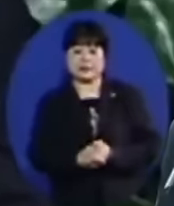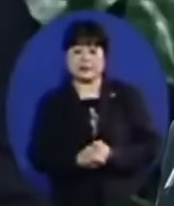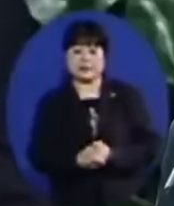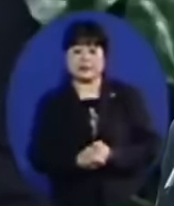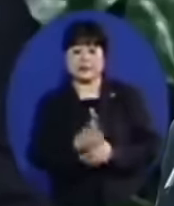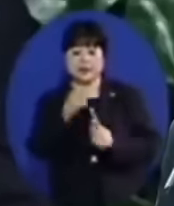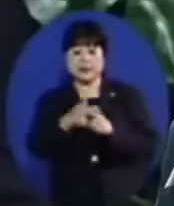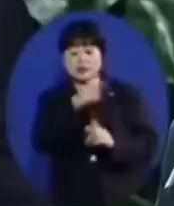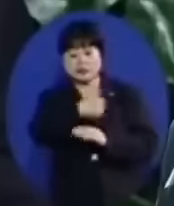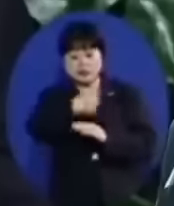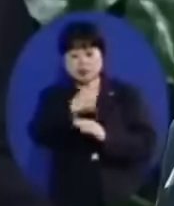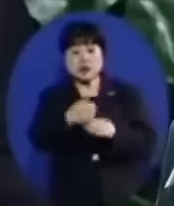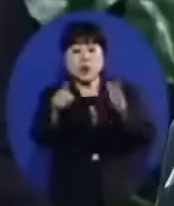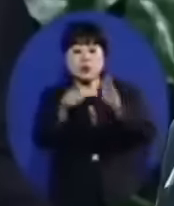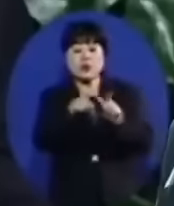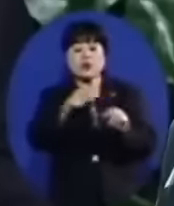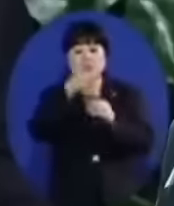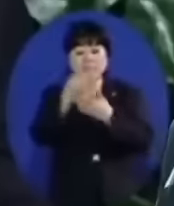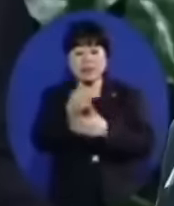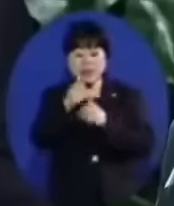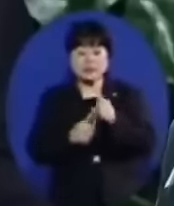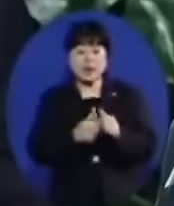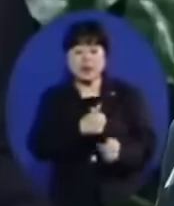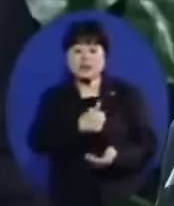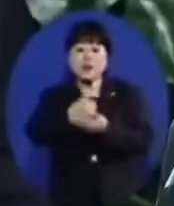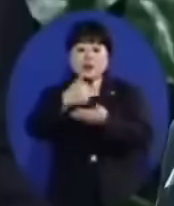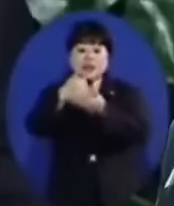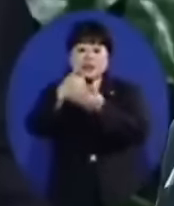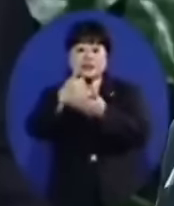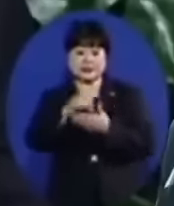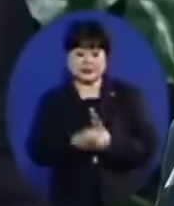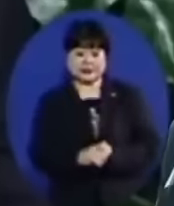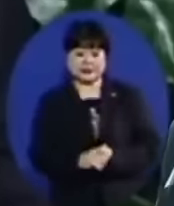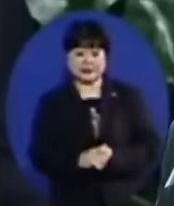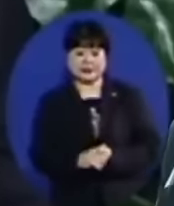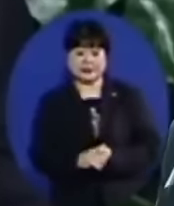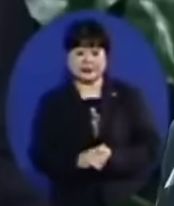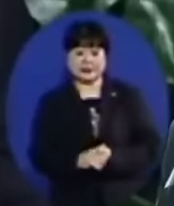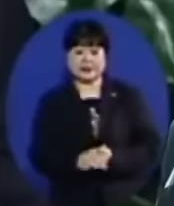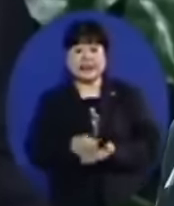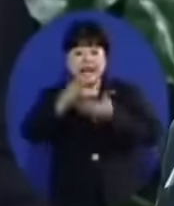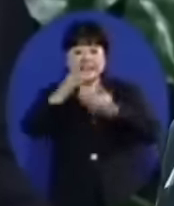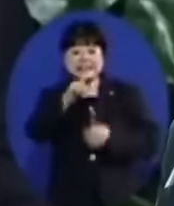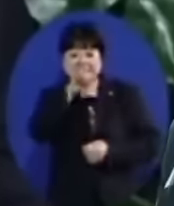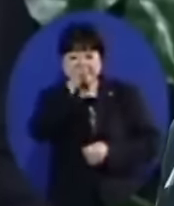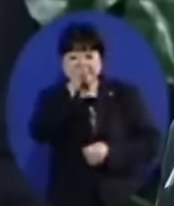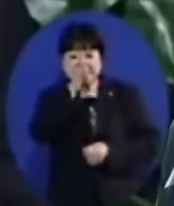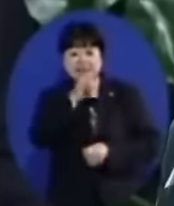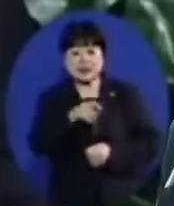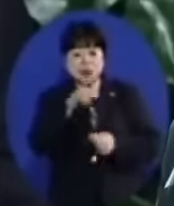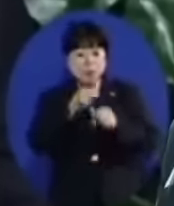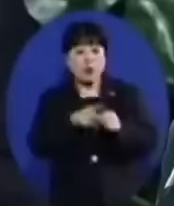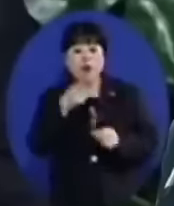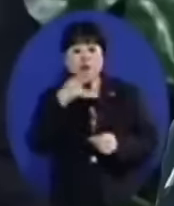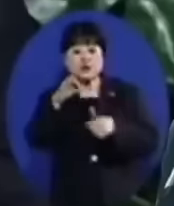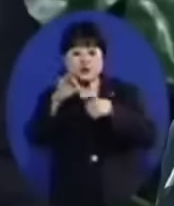예수 그리스도를 믿고 구원받아 하나님을 섬기는 가치 있는 목표가 없이는